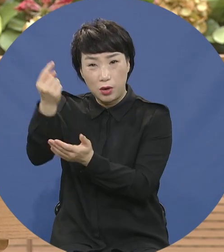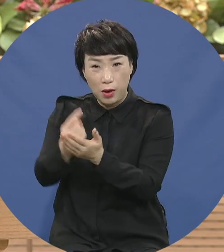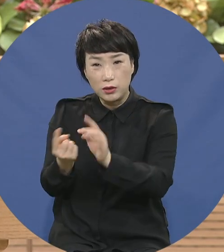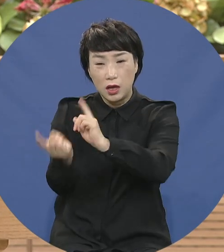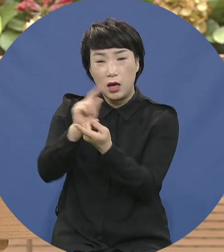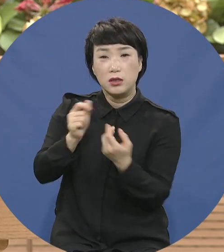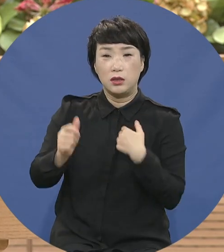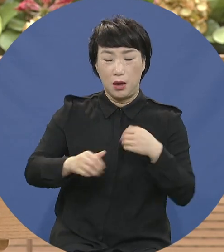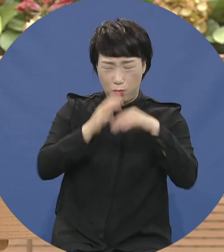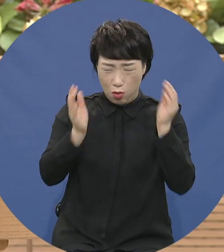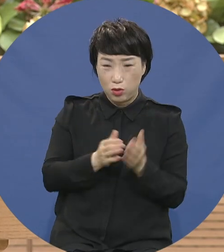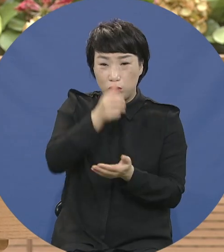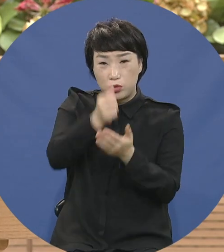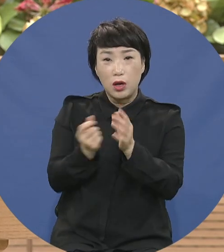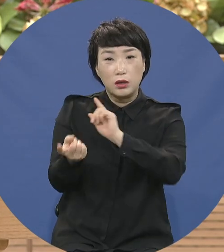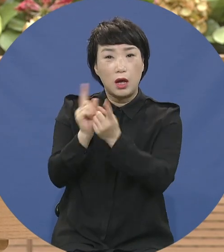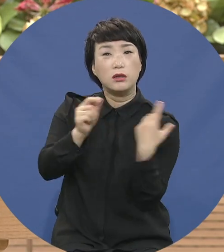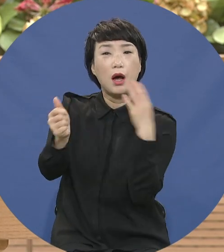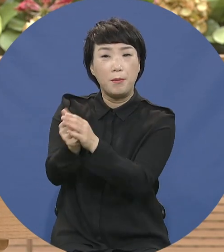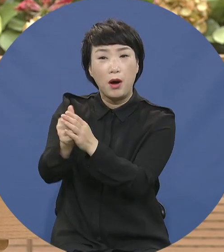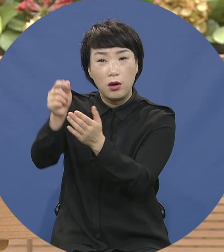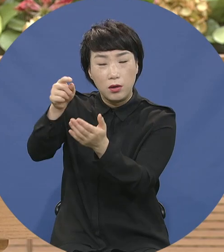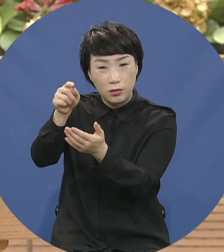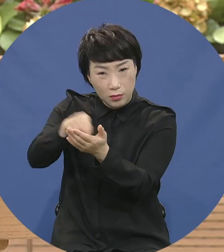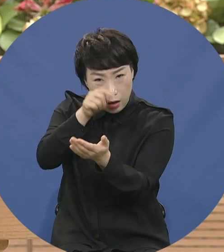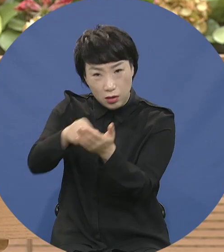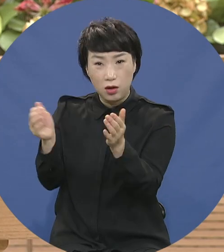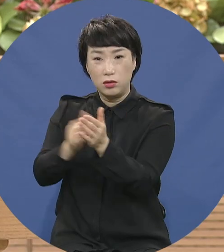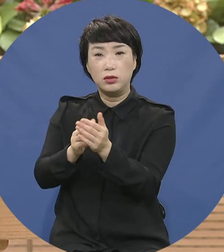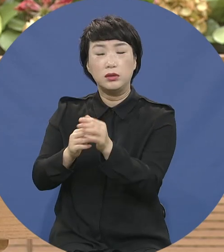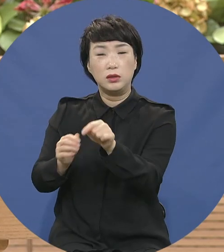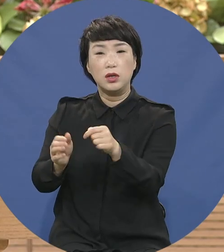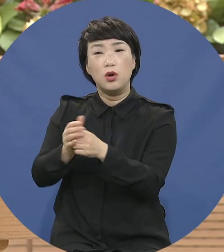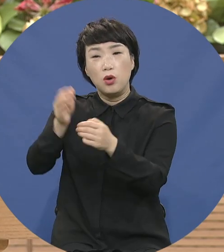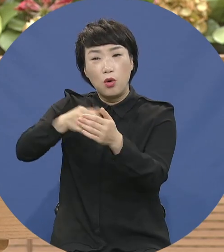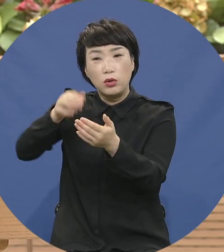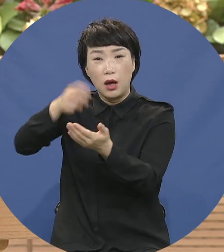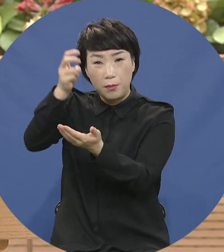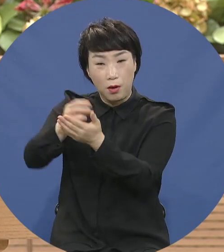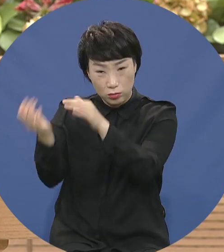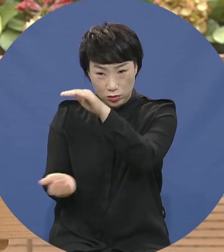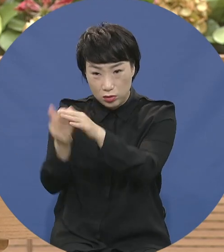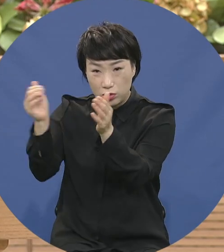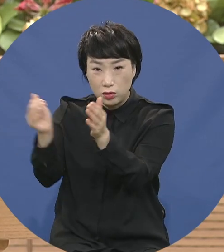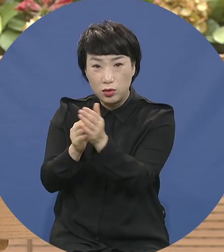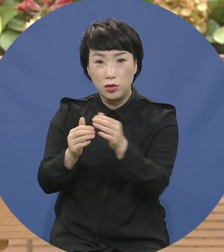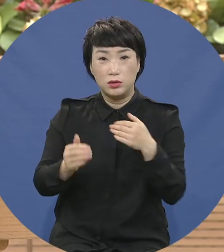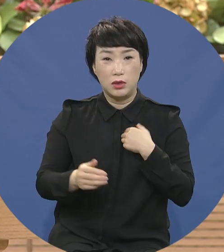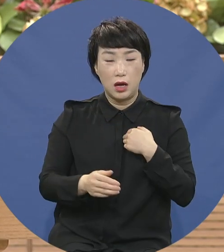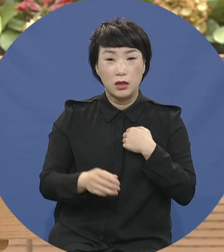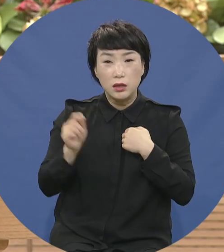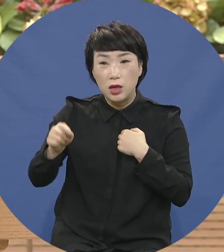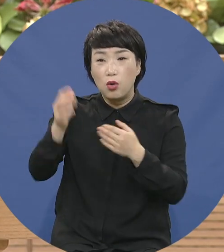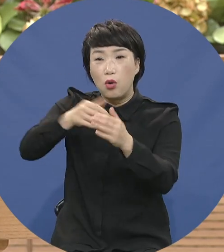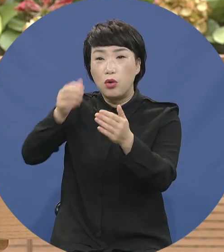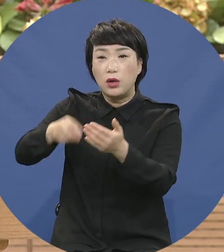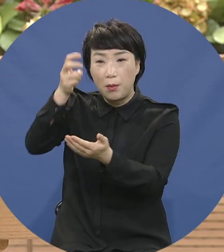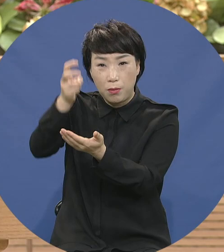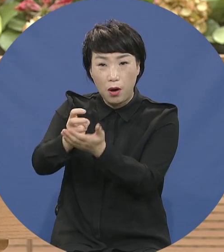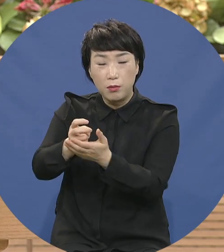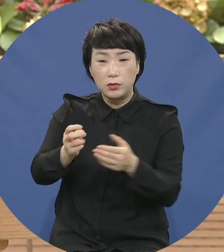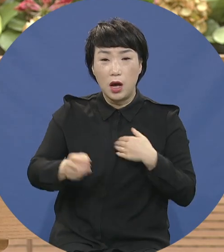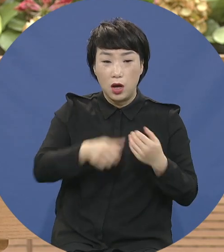아들이 대신 죄값을 짊어지고 공의의 법을 이루시고 나는 공의의 죄값의 법에서 죽어야